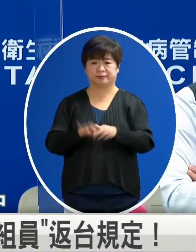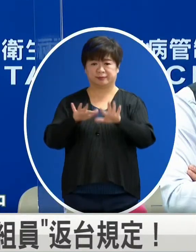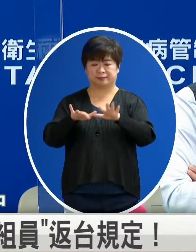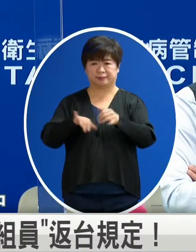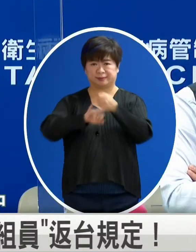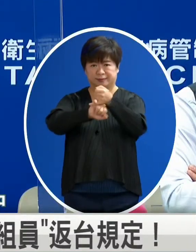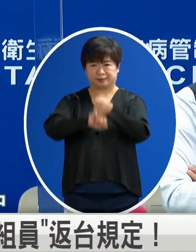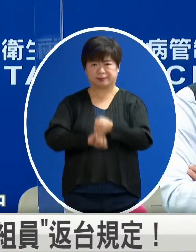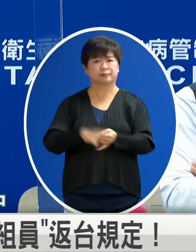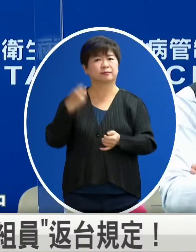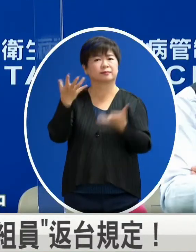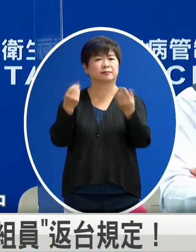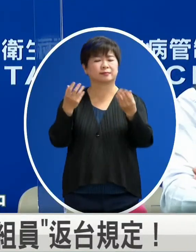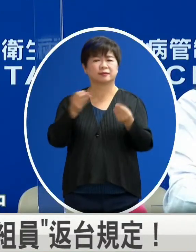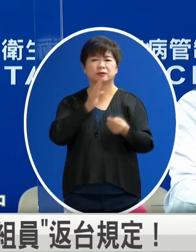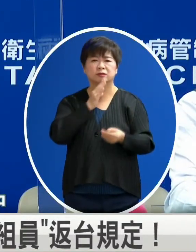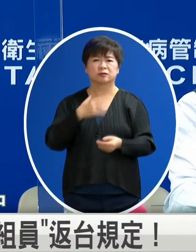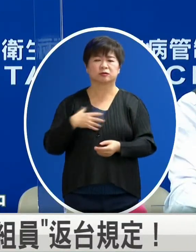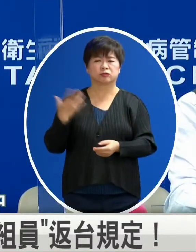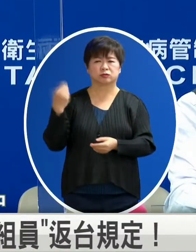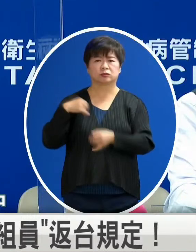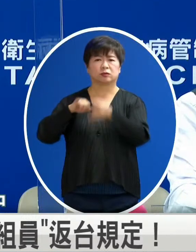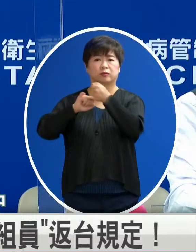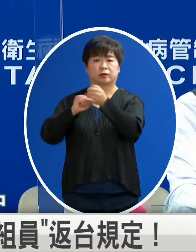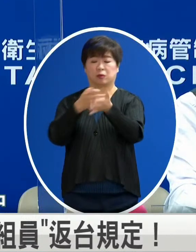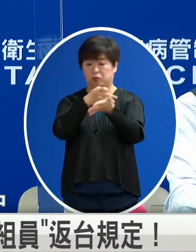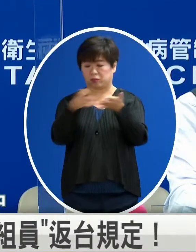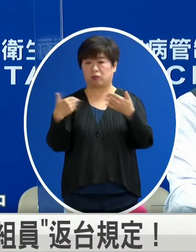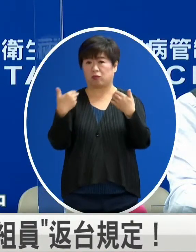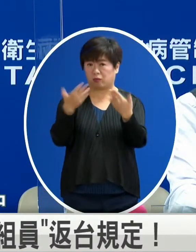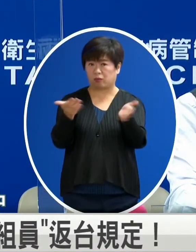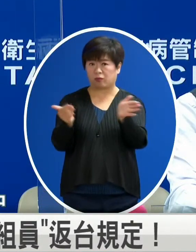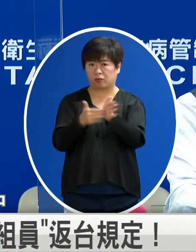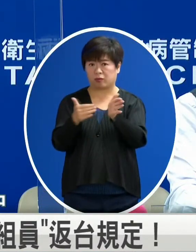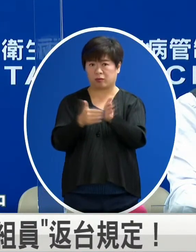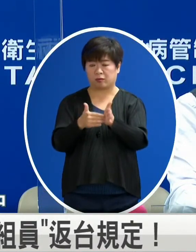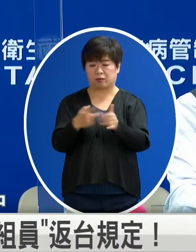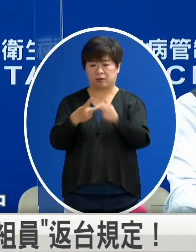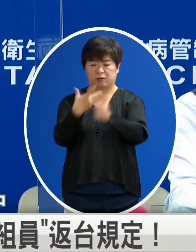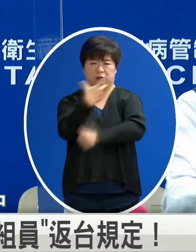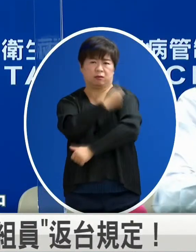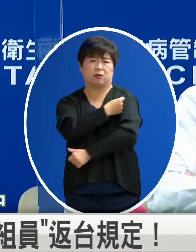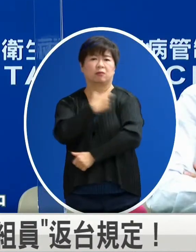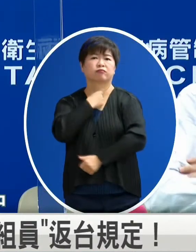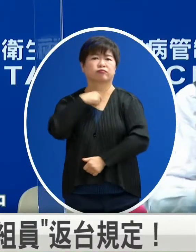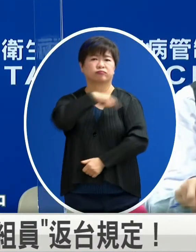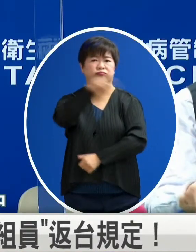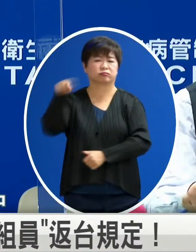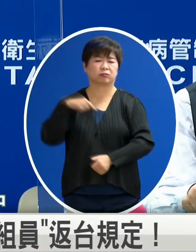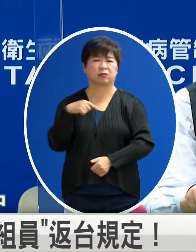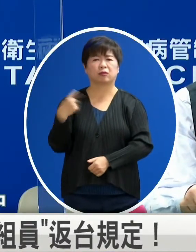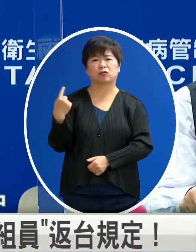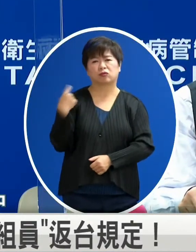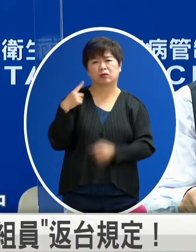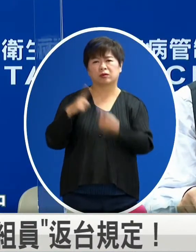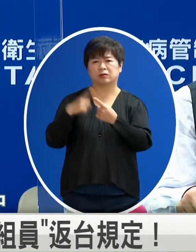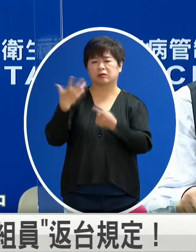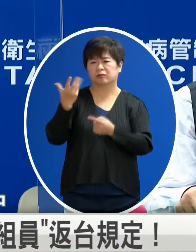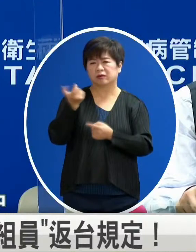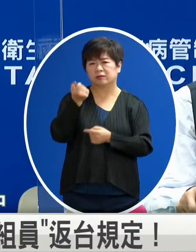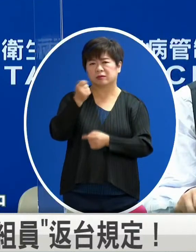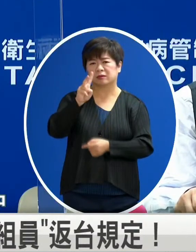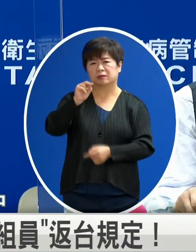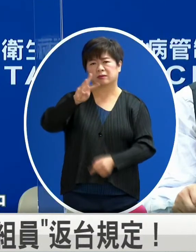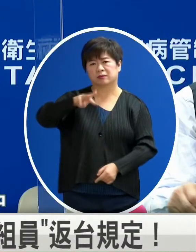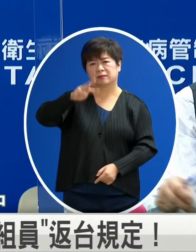哈，都是延续哈，有一些在哈造册或有一些在打第二剂的，好，所以昨天打的是比较少哈，总共打